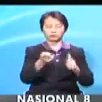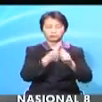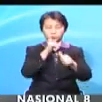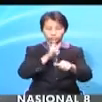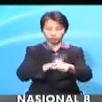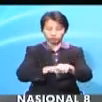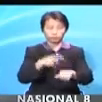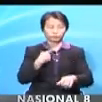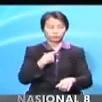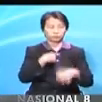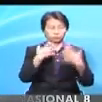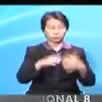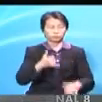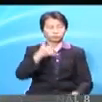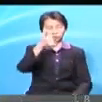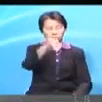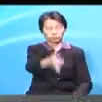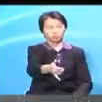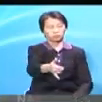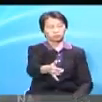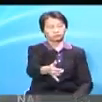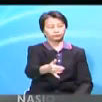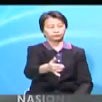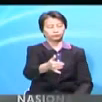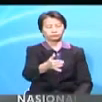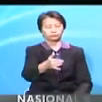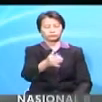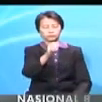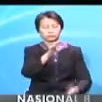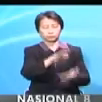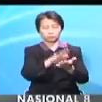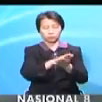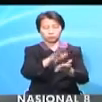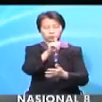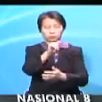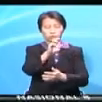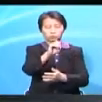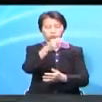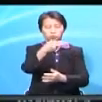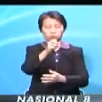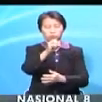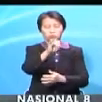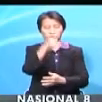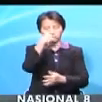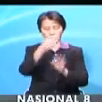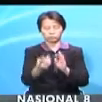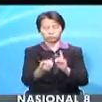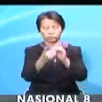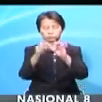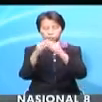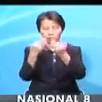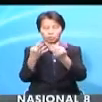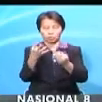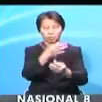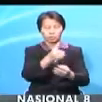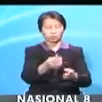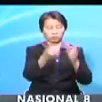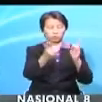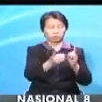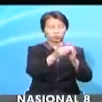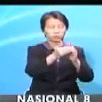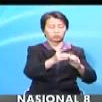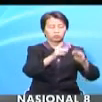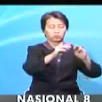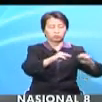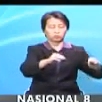kami telah datang ke SG tohoi untuk bertemu dengan keluarga mangsa dan juga keluarga kepada para Paja yang